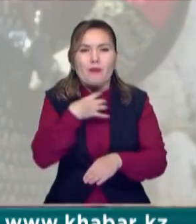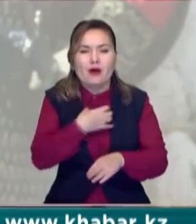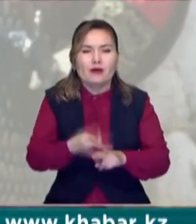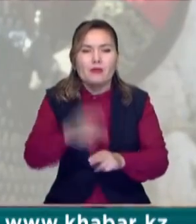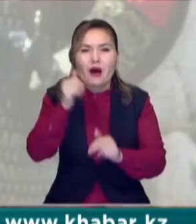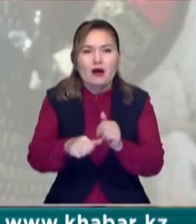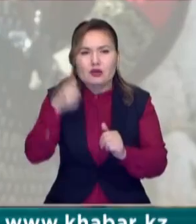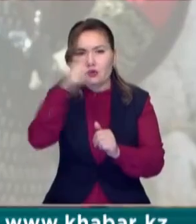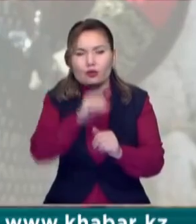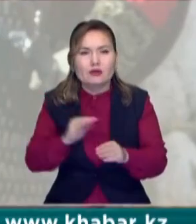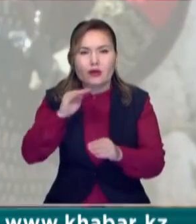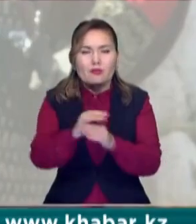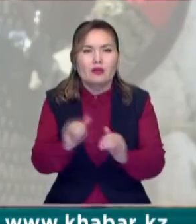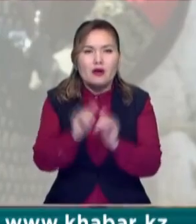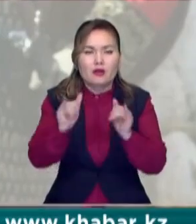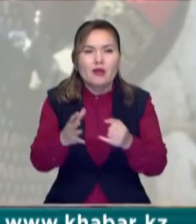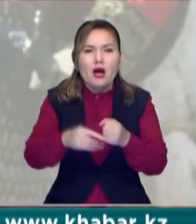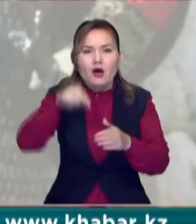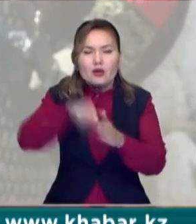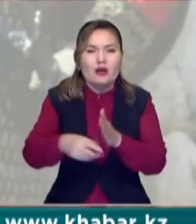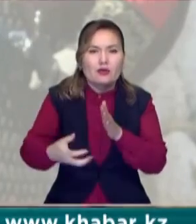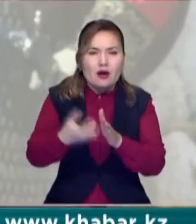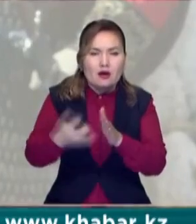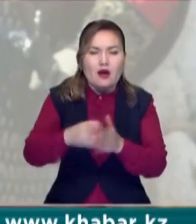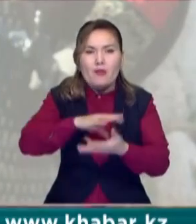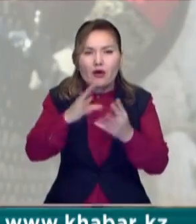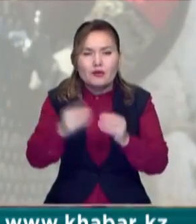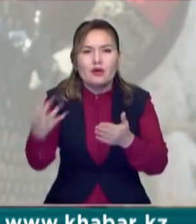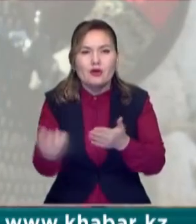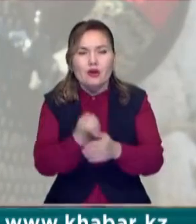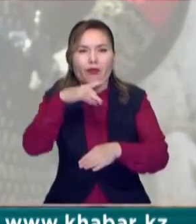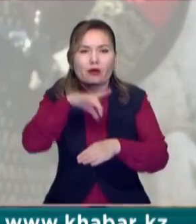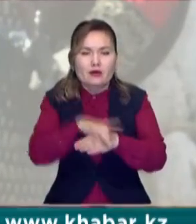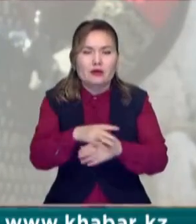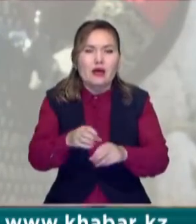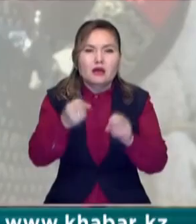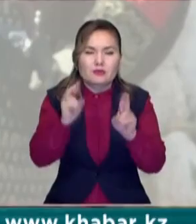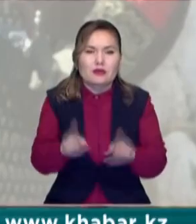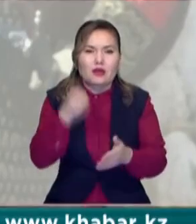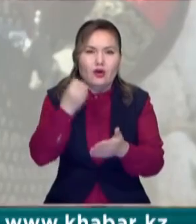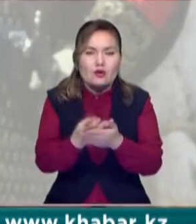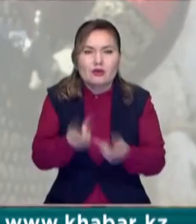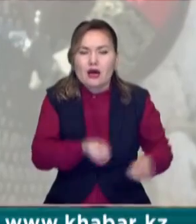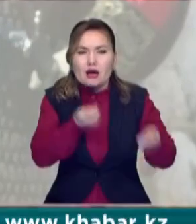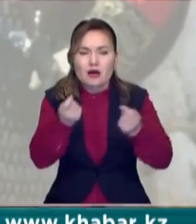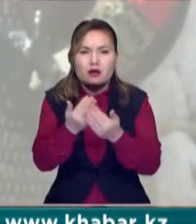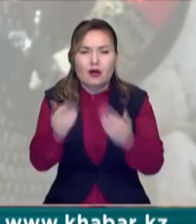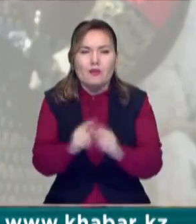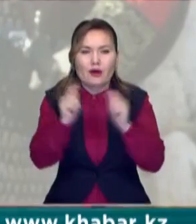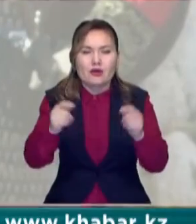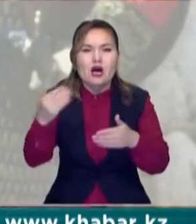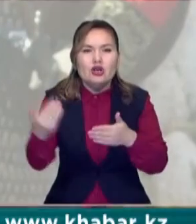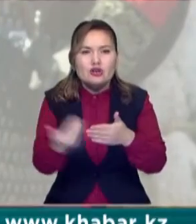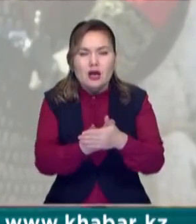жыл сайын жаңарып отырады. Біз археологиялық жұмыстардың нәтижесінде жинақталған құнды дүниелерді әкеп қойдық. Алдағы маусымда жаңа